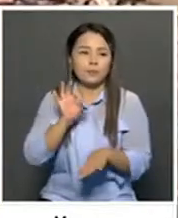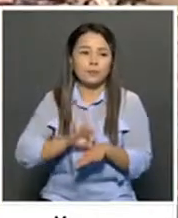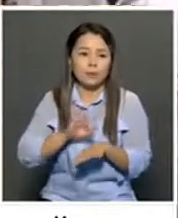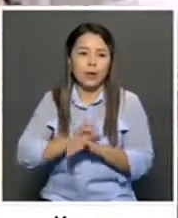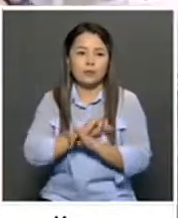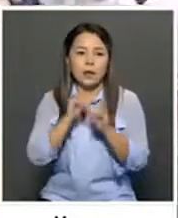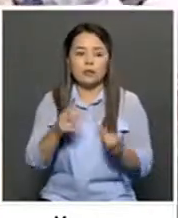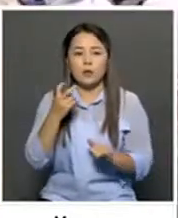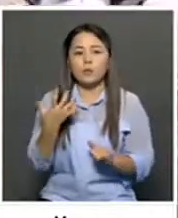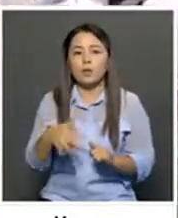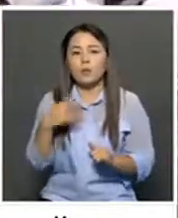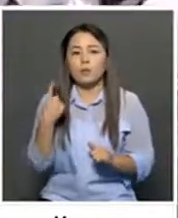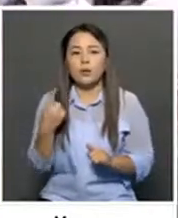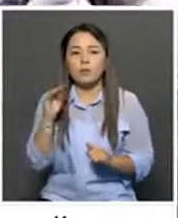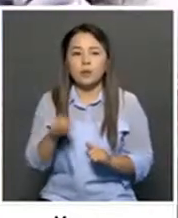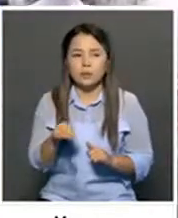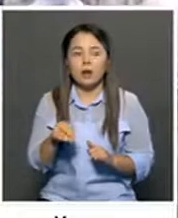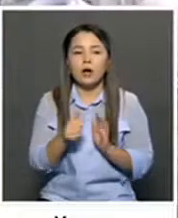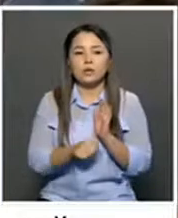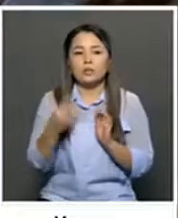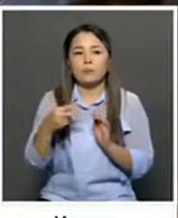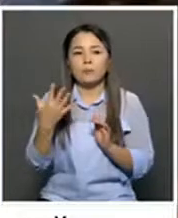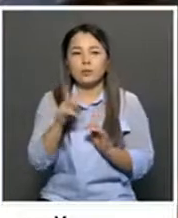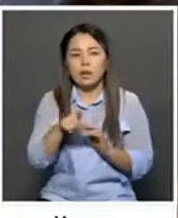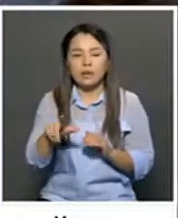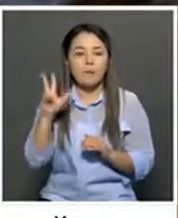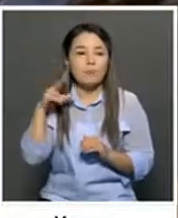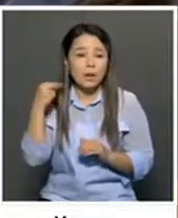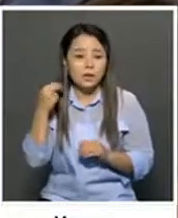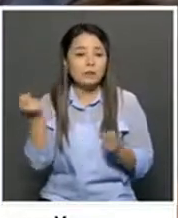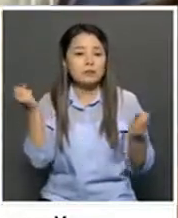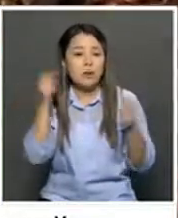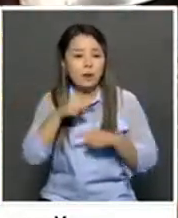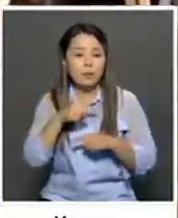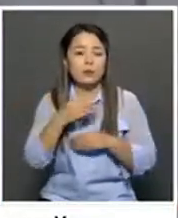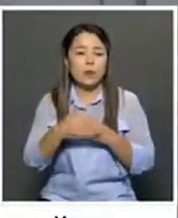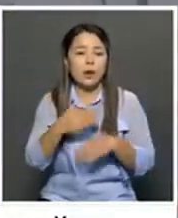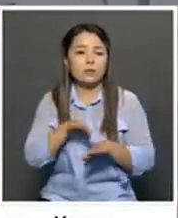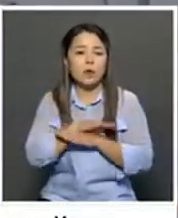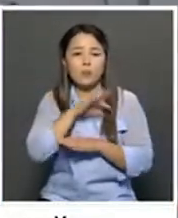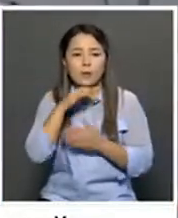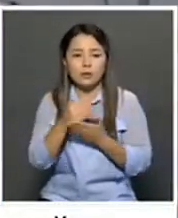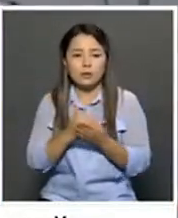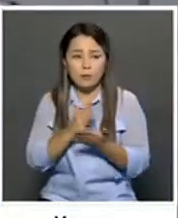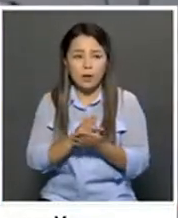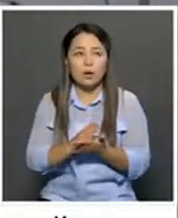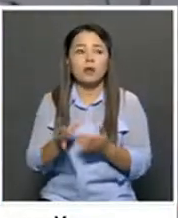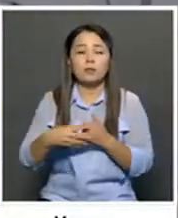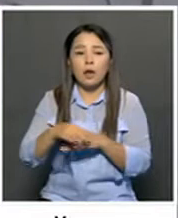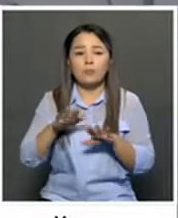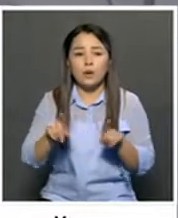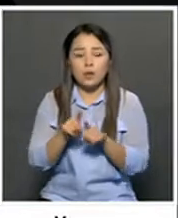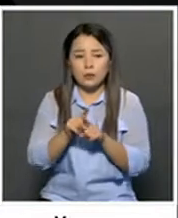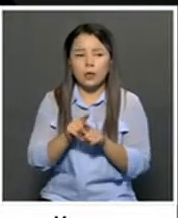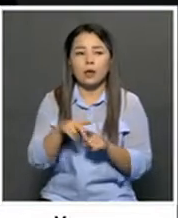инфекция 251 625 пәкістандықтан табылып, 5300-ге жуығы қайтыс болған. Жер жақында ковид оқиғаларының көбі